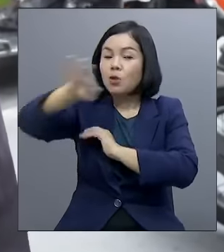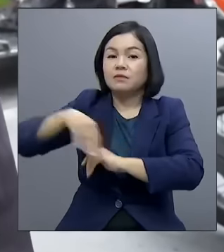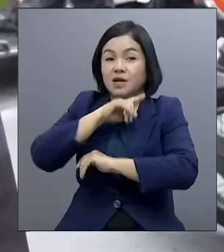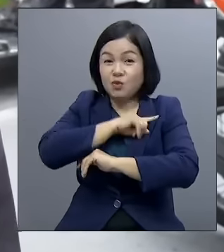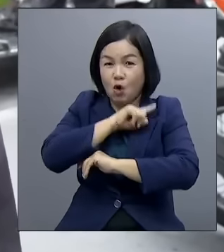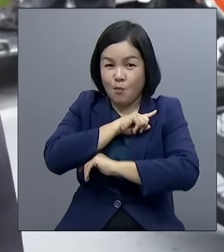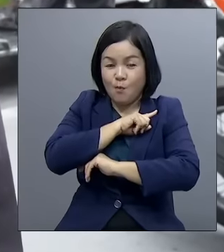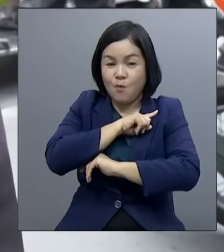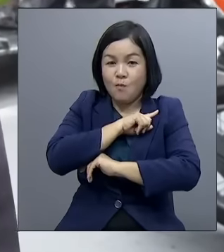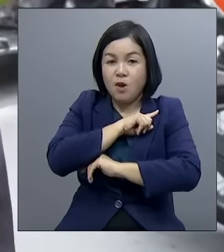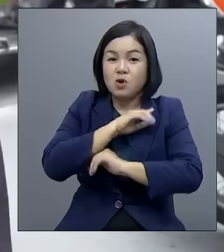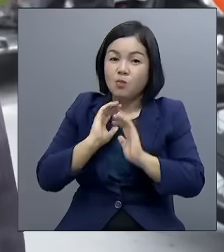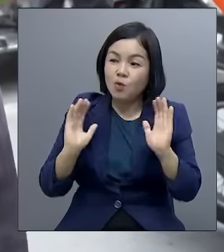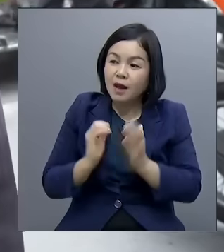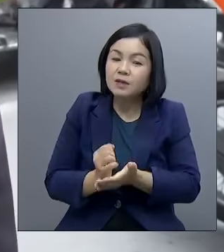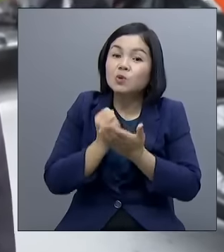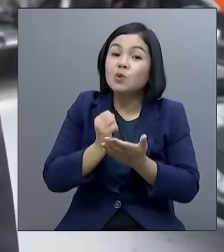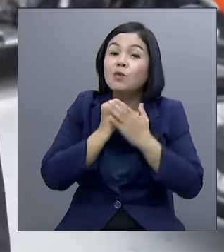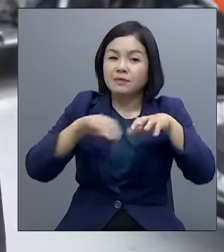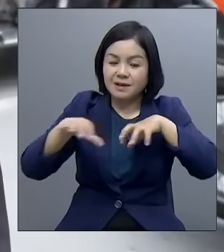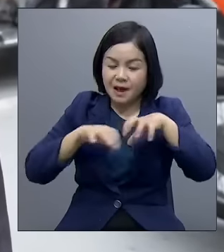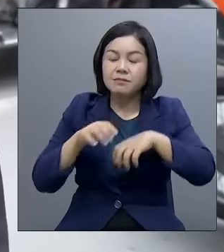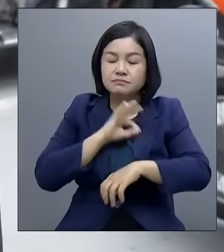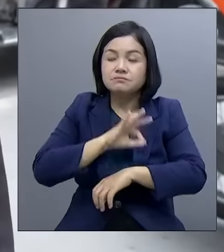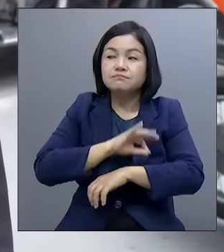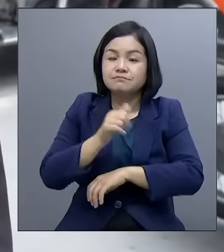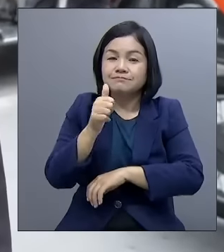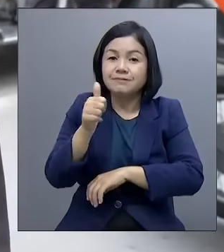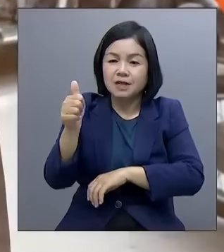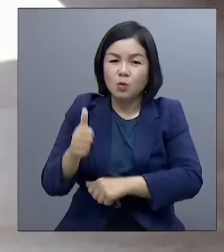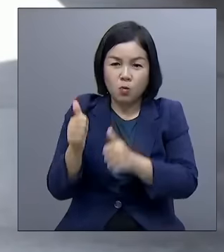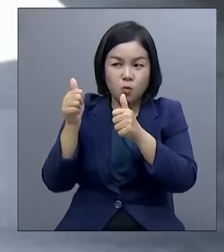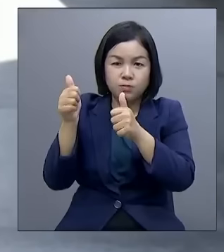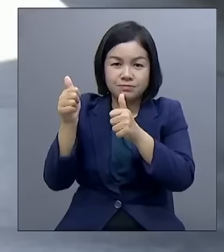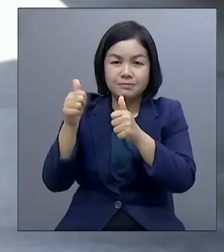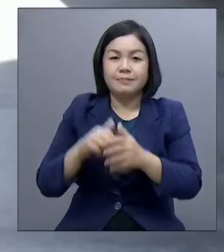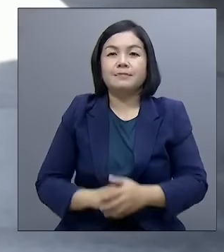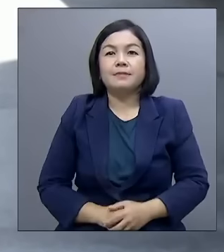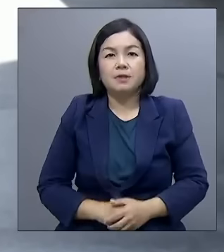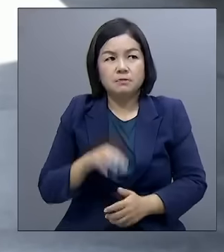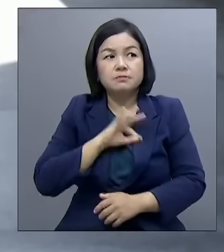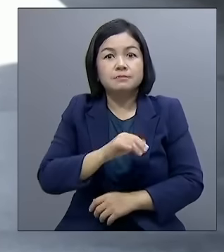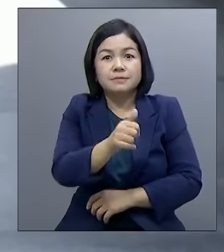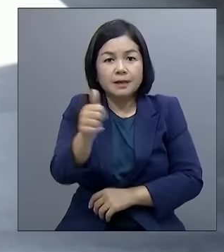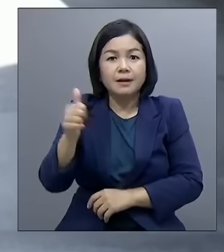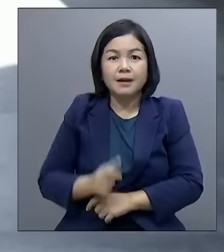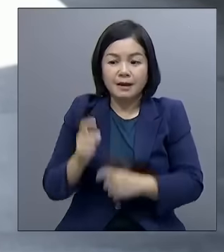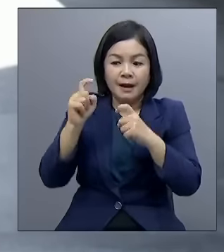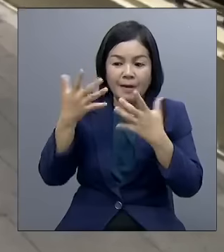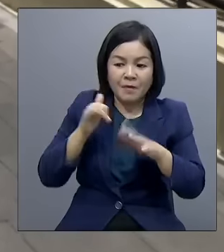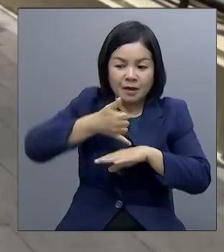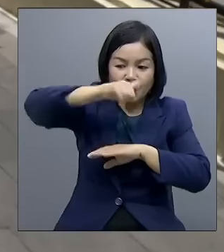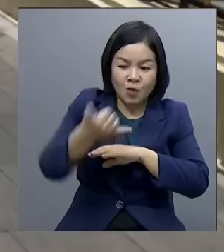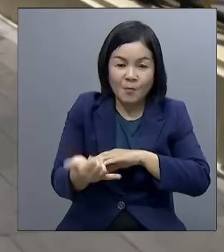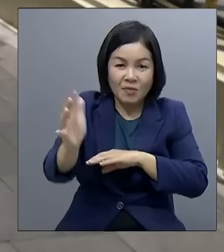ผู้หลักผู้ใหญ่ที่เกี่ยวข้องให้ช่วยทำตรงนี้ก็ดีครับดีมากเลย ก็ดีสปอร์ตไทยขึ้นตอนนี้ก็ดี